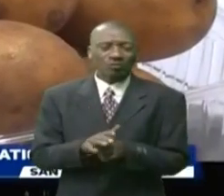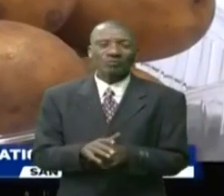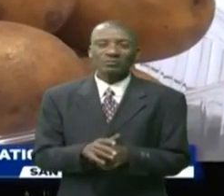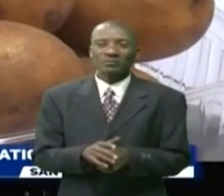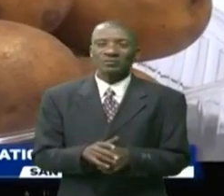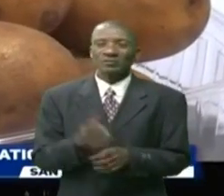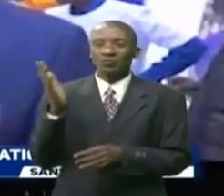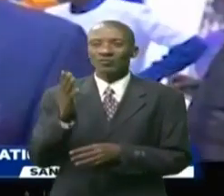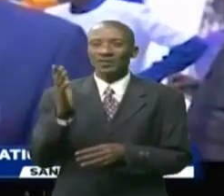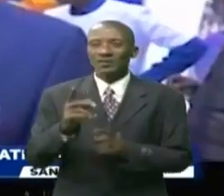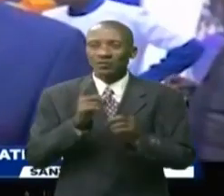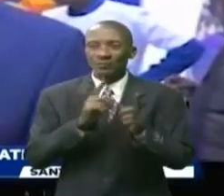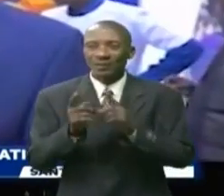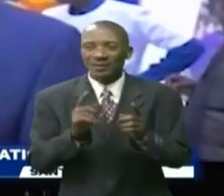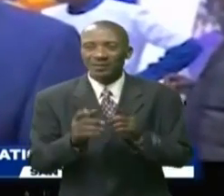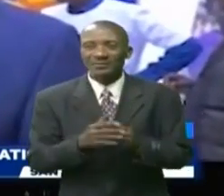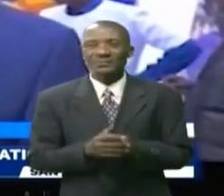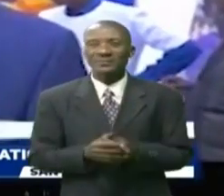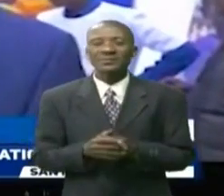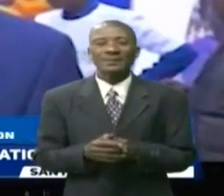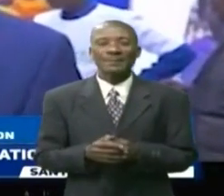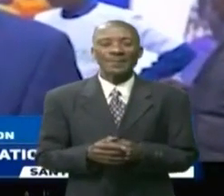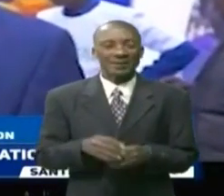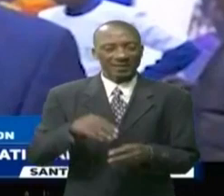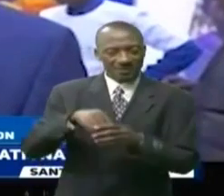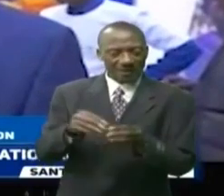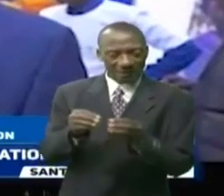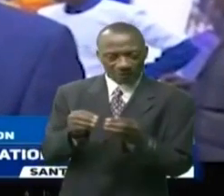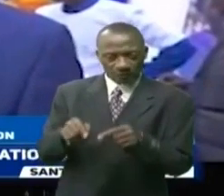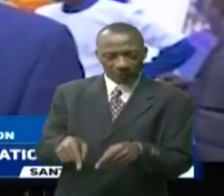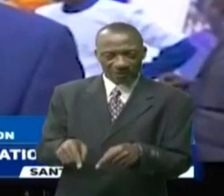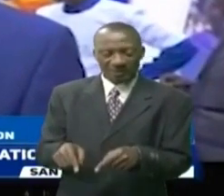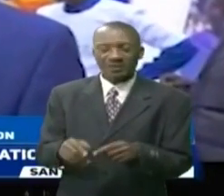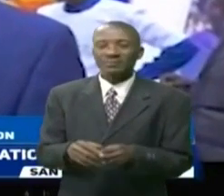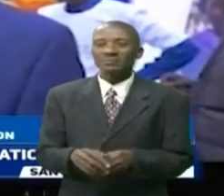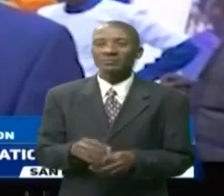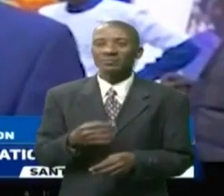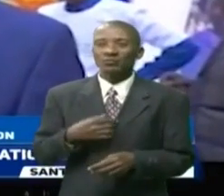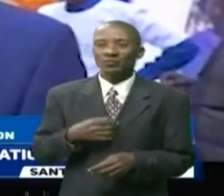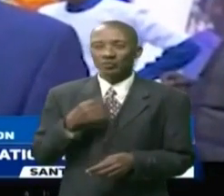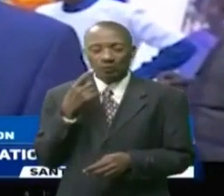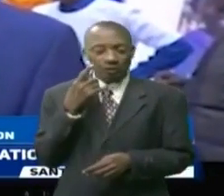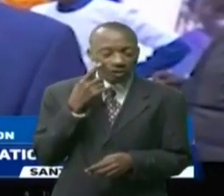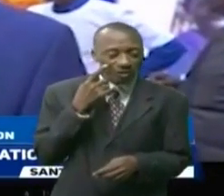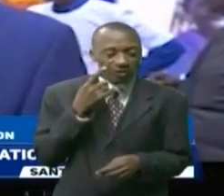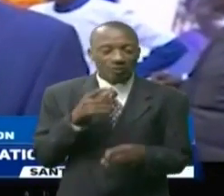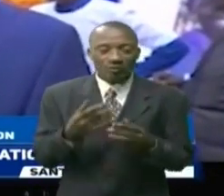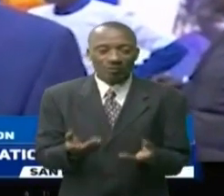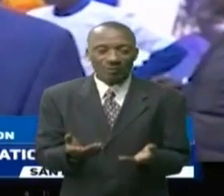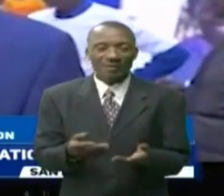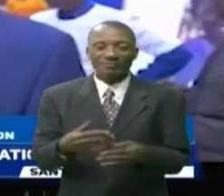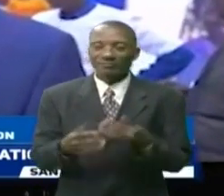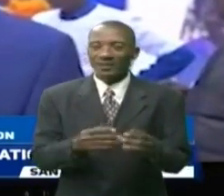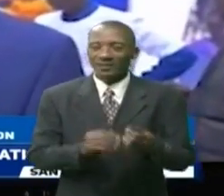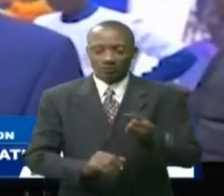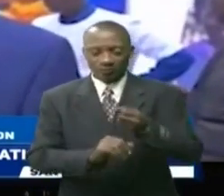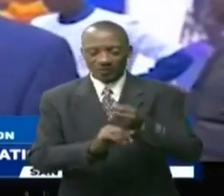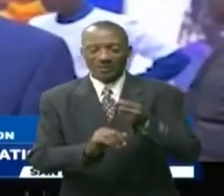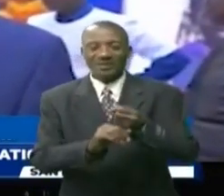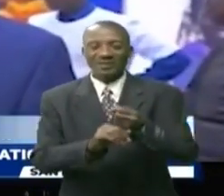d'une nation forte. Dans le cadre de ces forums, nous avons aussi accompagné le PRONANUT, le Programme National de